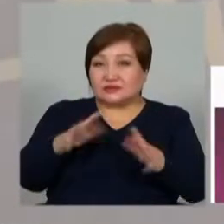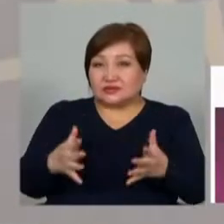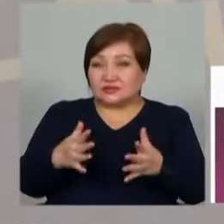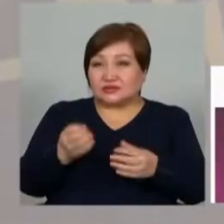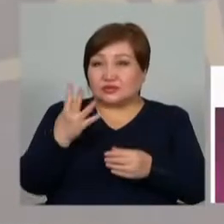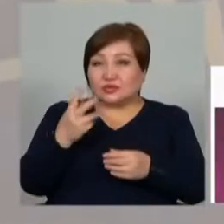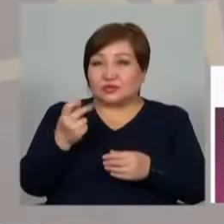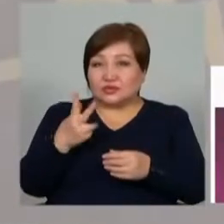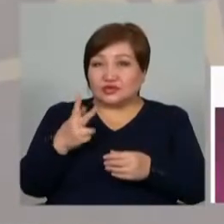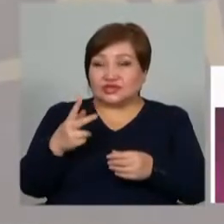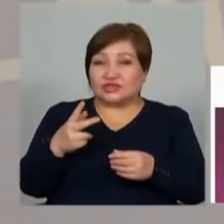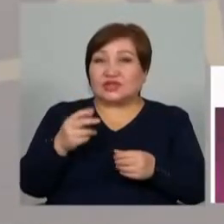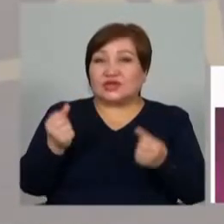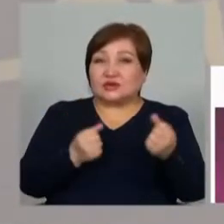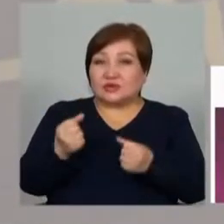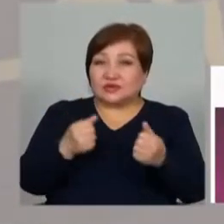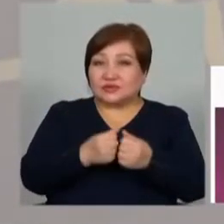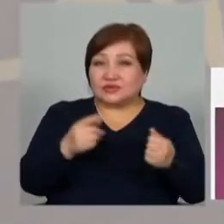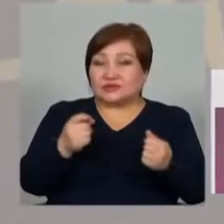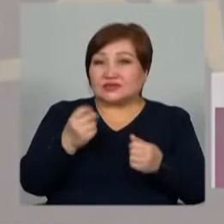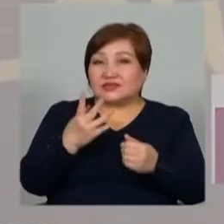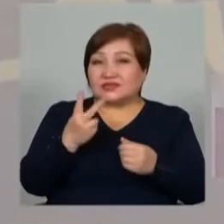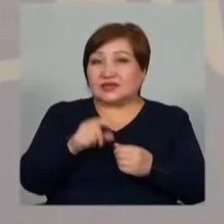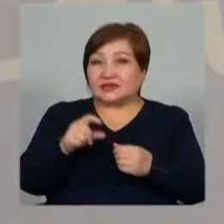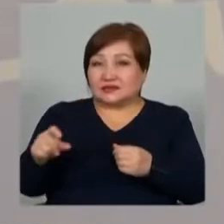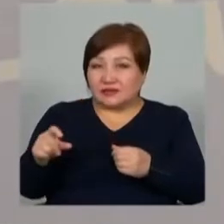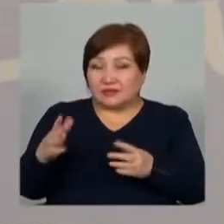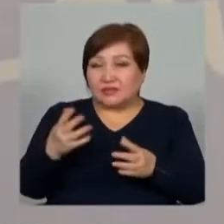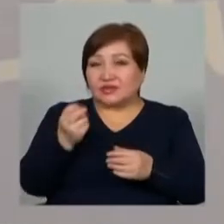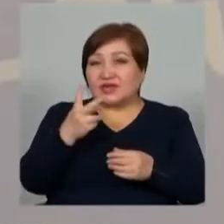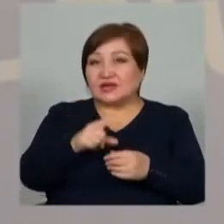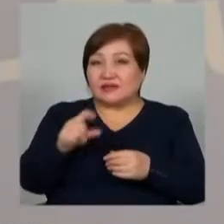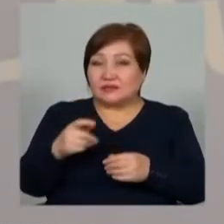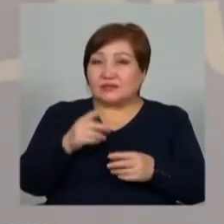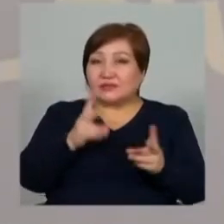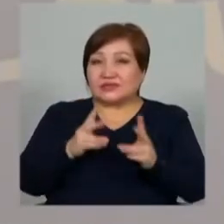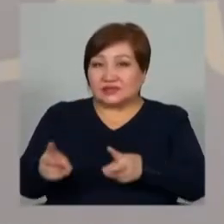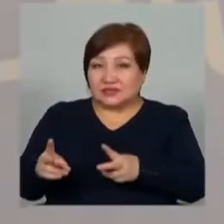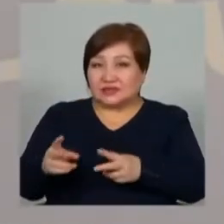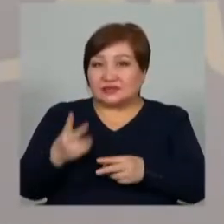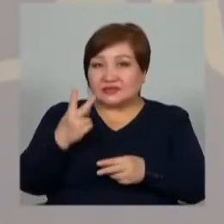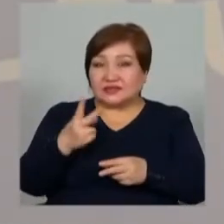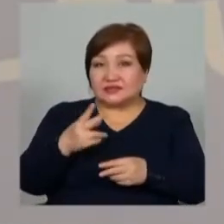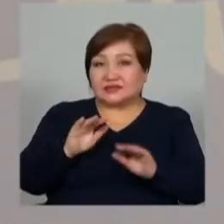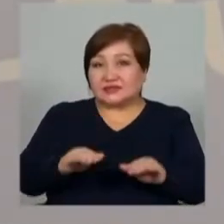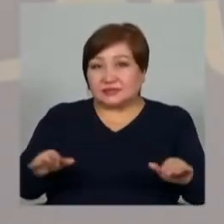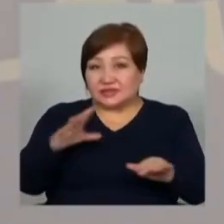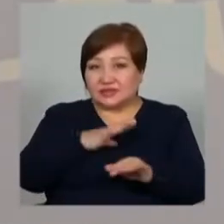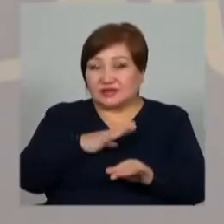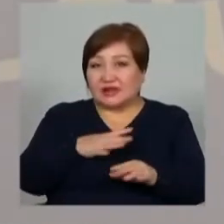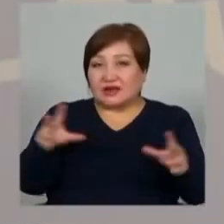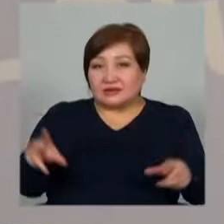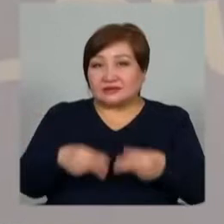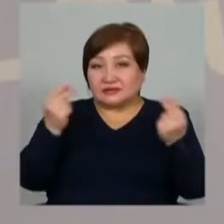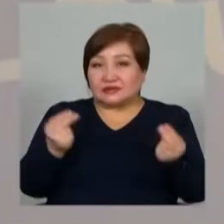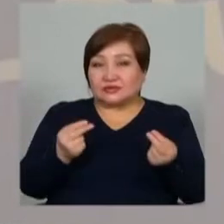2 адам зардап шегіп, оның бірі 12 жасар жасөспірім болып шықты. Абырой болғанда адам шығындары жоқ, десек те